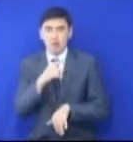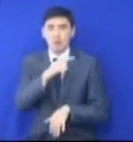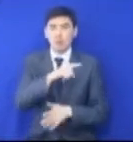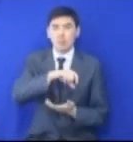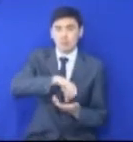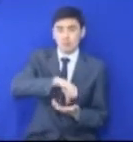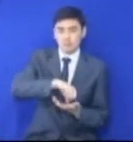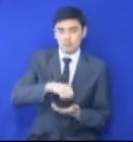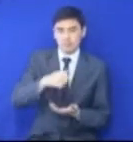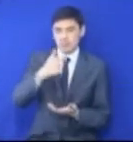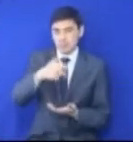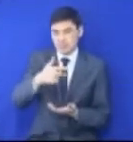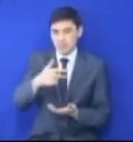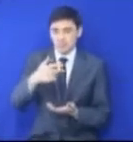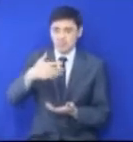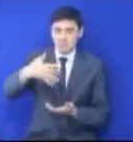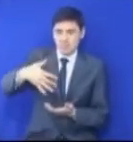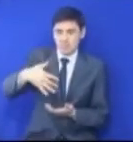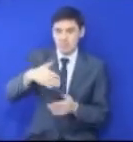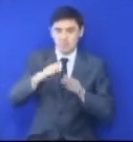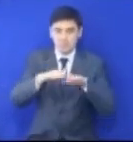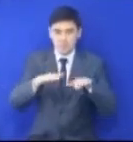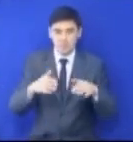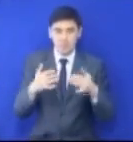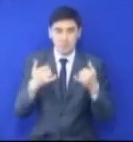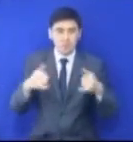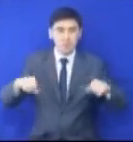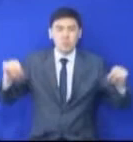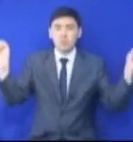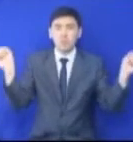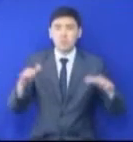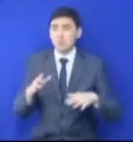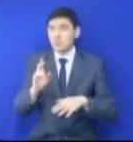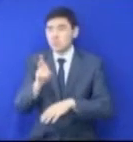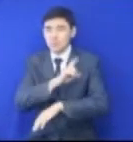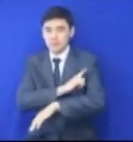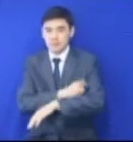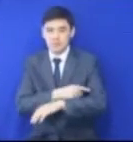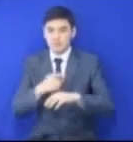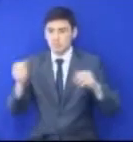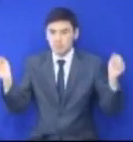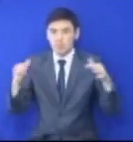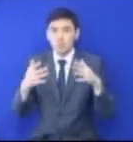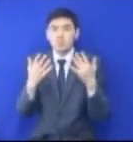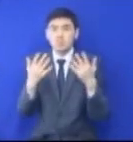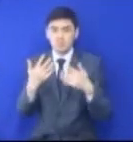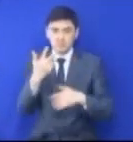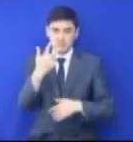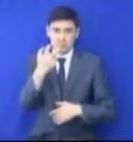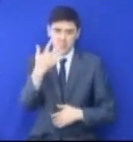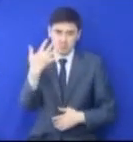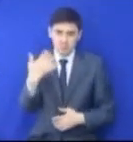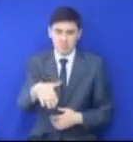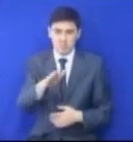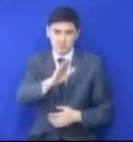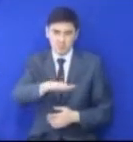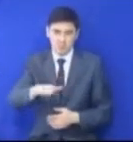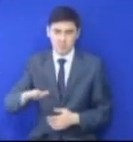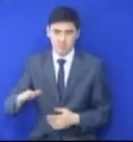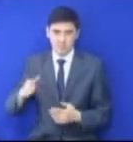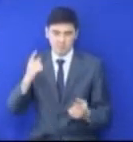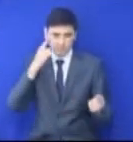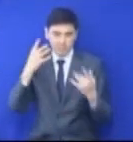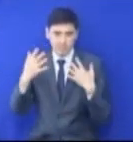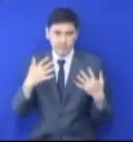порядка 30-50 детей. Сегодня сюда пришли лучшие, это их 359. Представляете, сколько в школах у